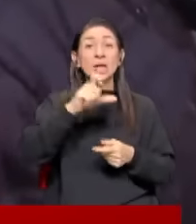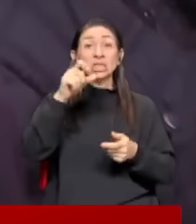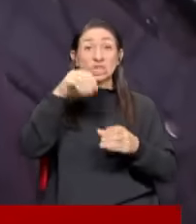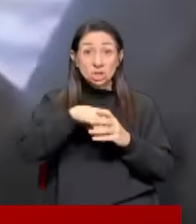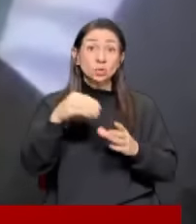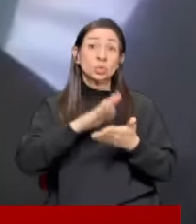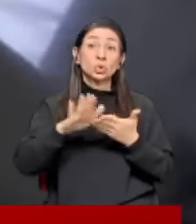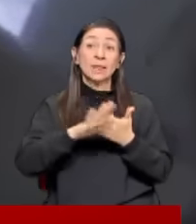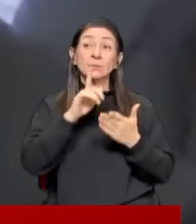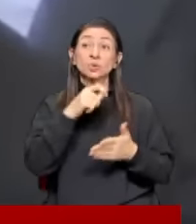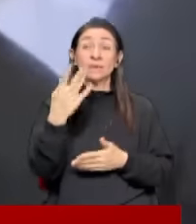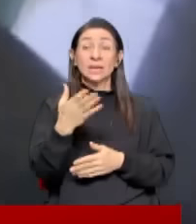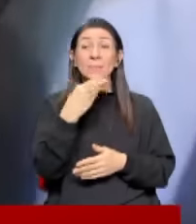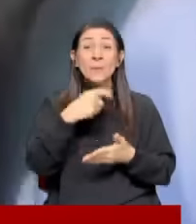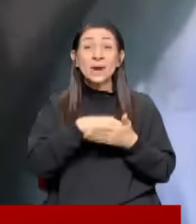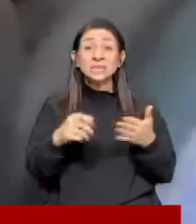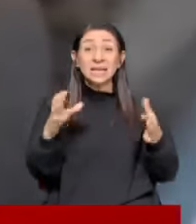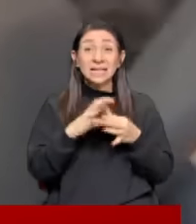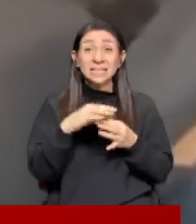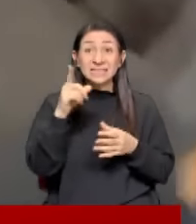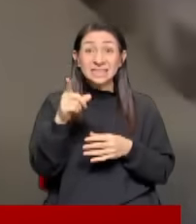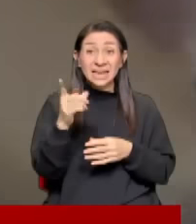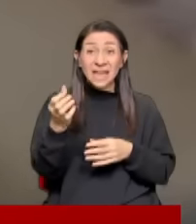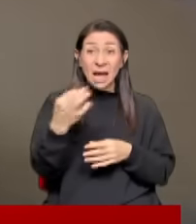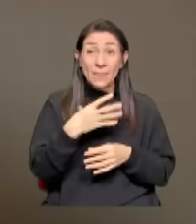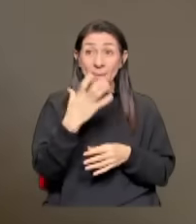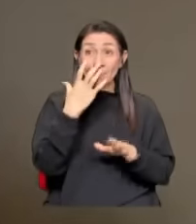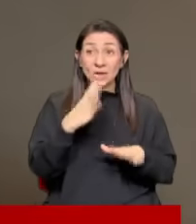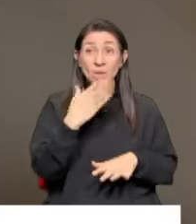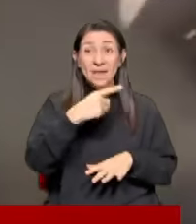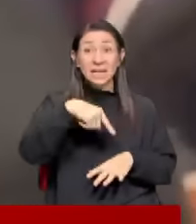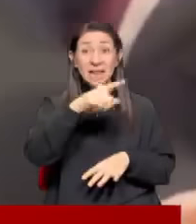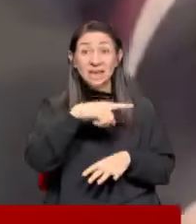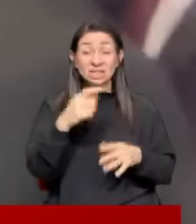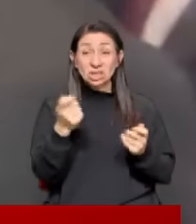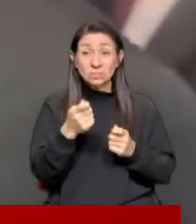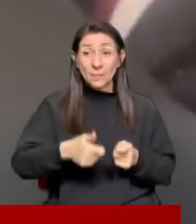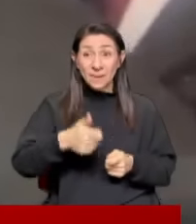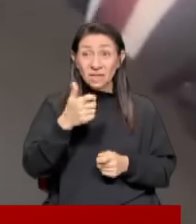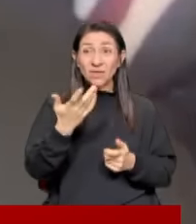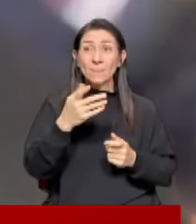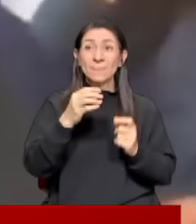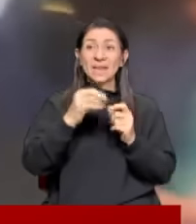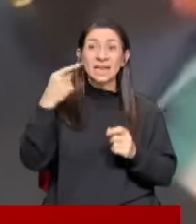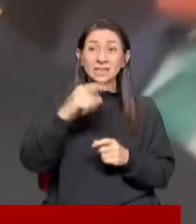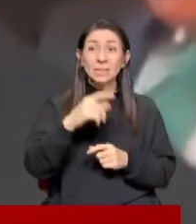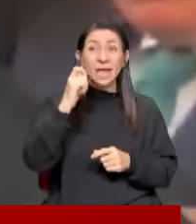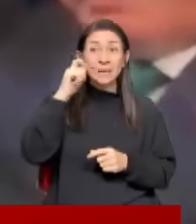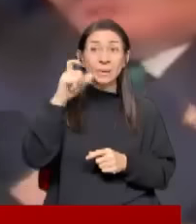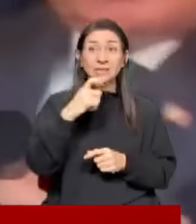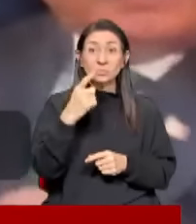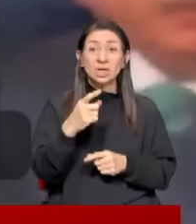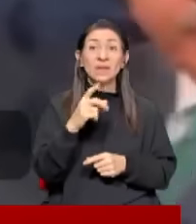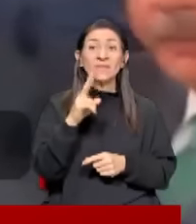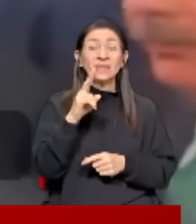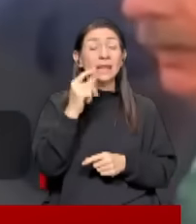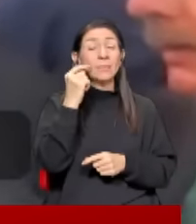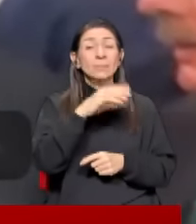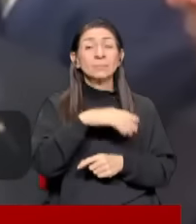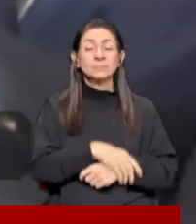sözü verdi. Emekli maaşları ile ilgili sizden gelecek haberi bekliyor emekliler. Çalışma Bakanı ve Binali Yıldırım Ekim ayı demişti.